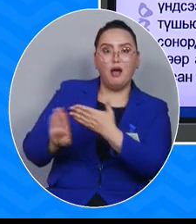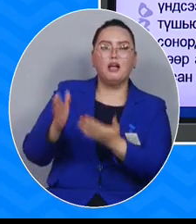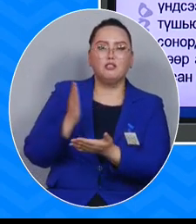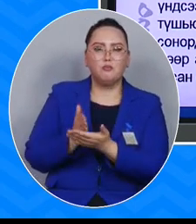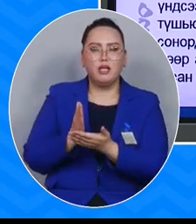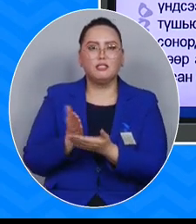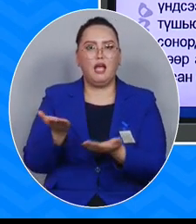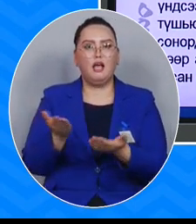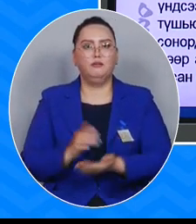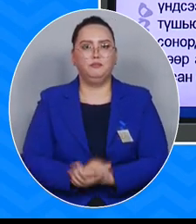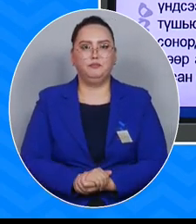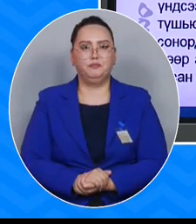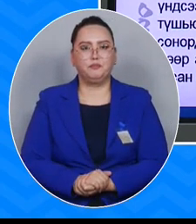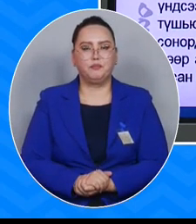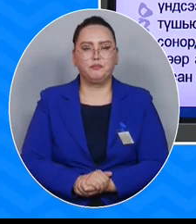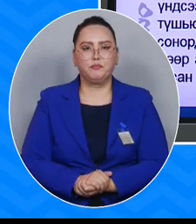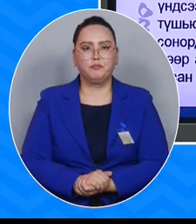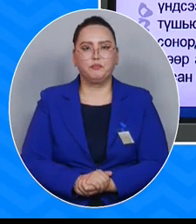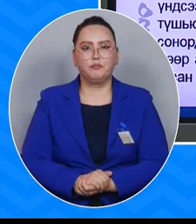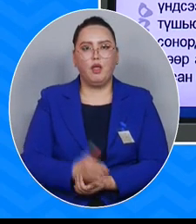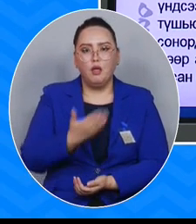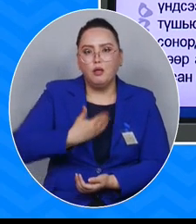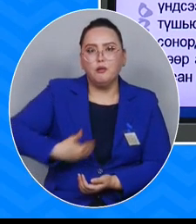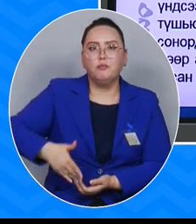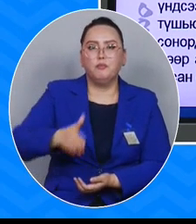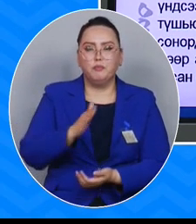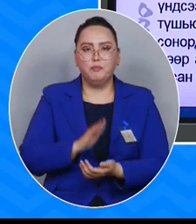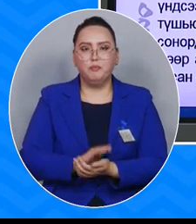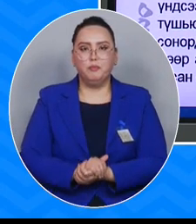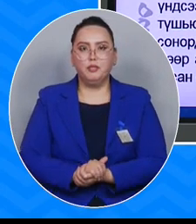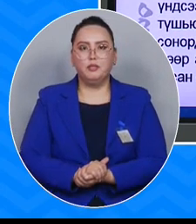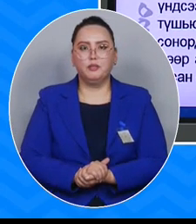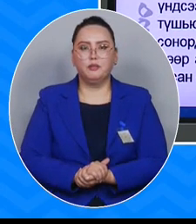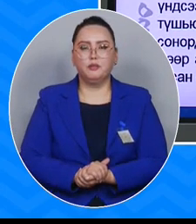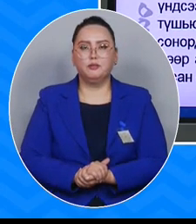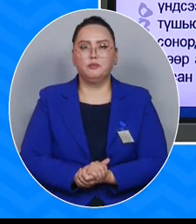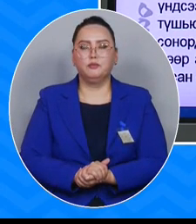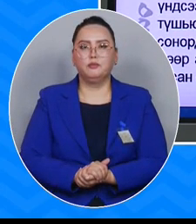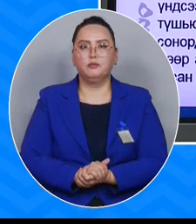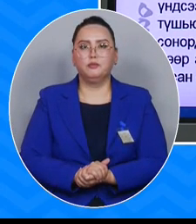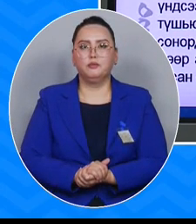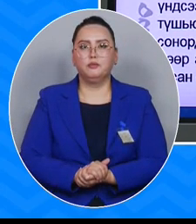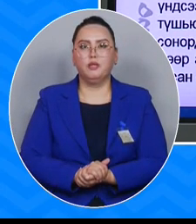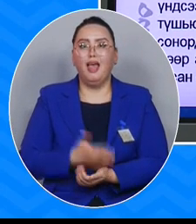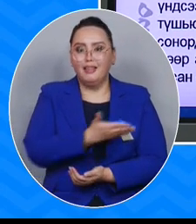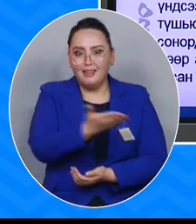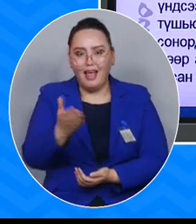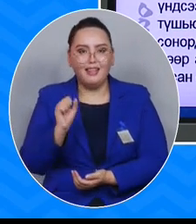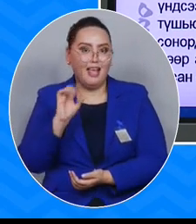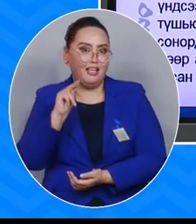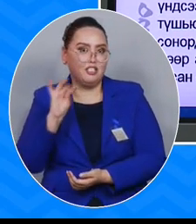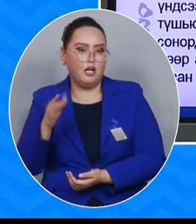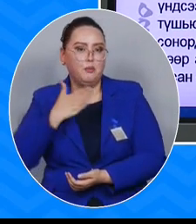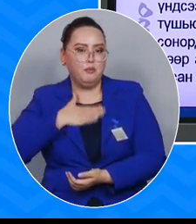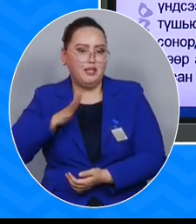мэд бийсмэн гурбан мэргдэйн сумны зэг сэлэмны эрэг мэлагад усхбайсам бшууу. Тани ачаар амад гарсан бид